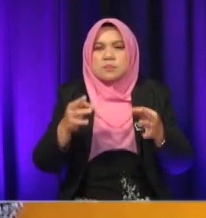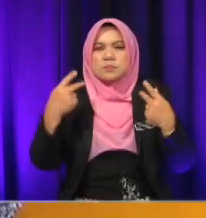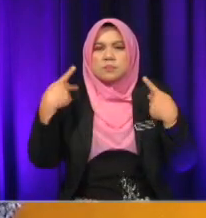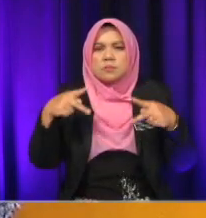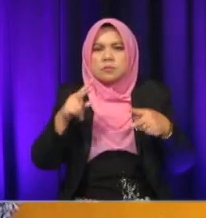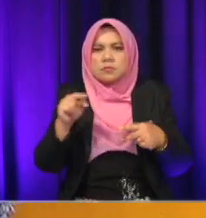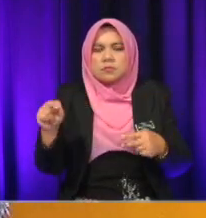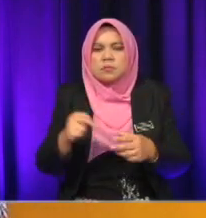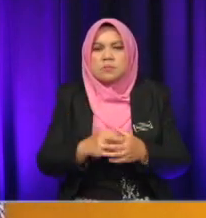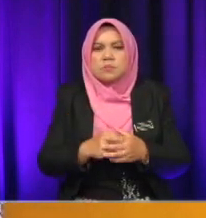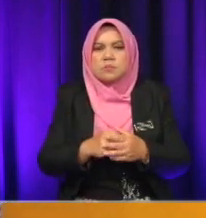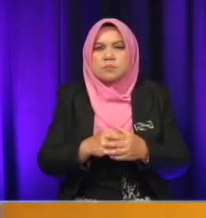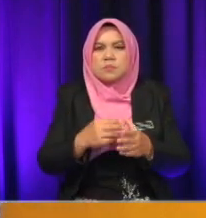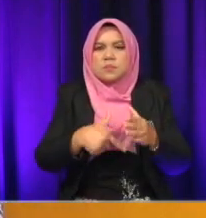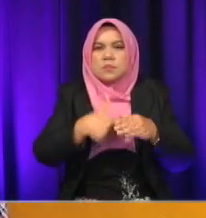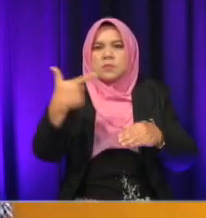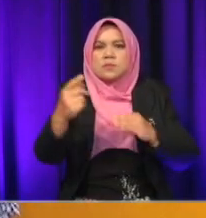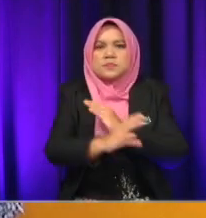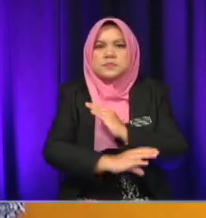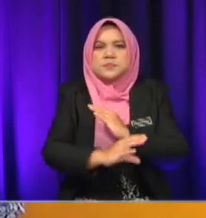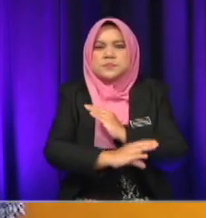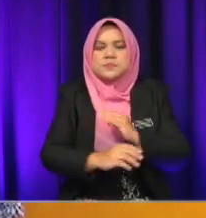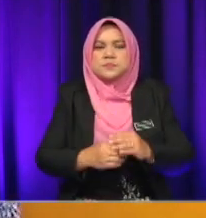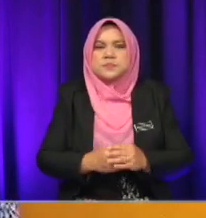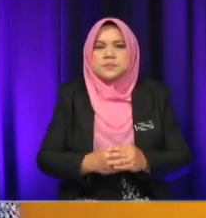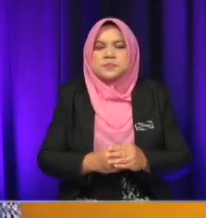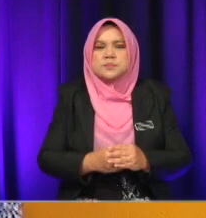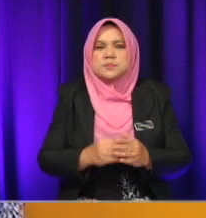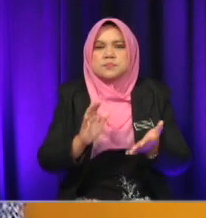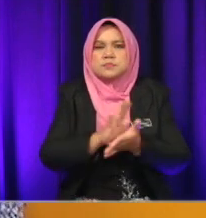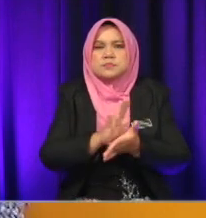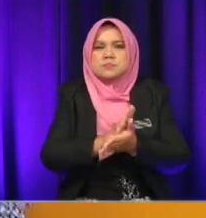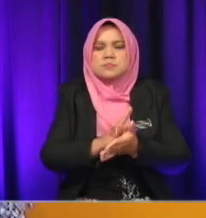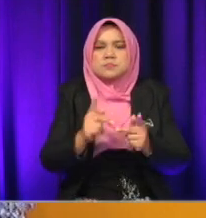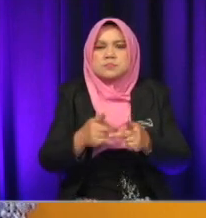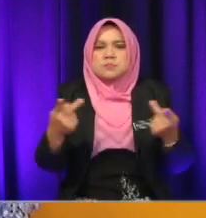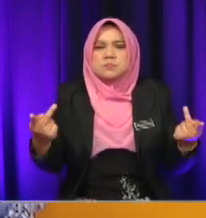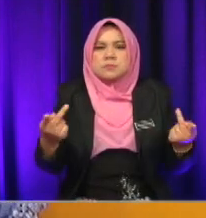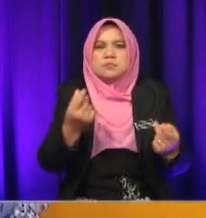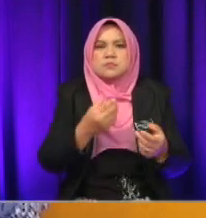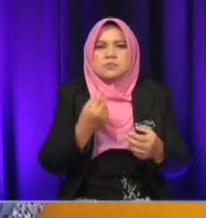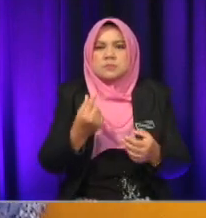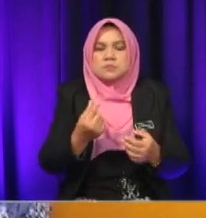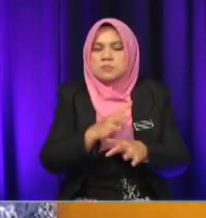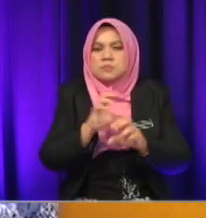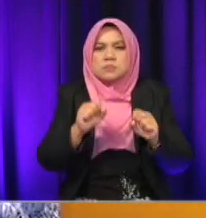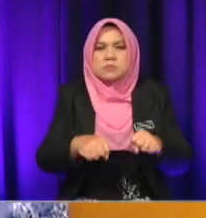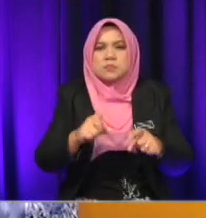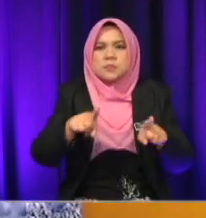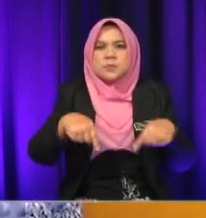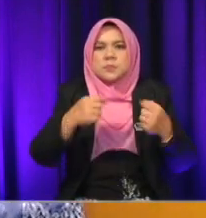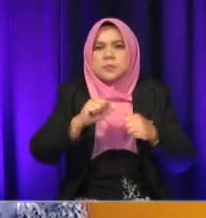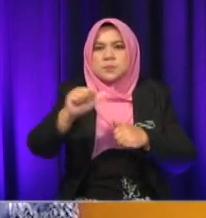ke peringkat antarabangsa, kalau setakat guna media cetak je, mungkin tak boleh susahlah nak pergi jauh,